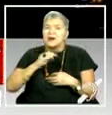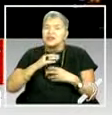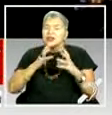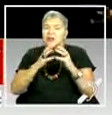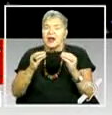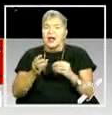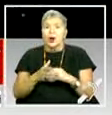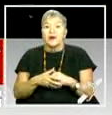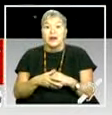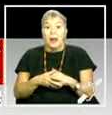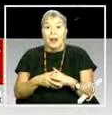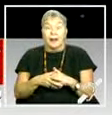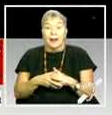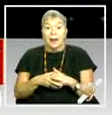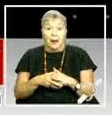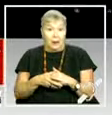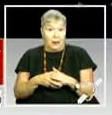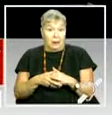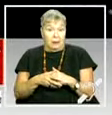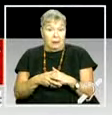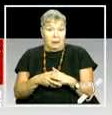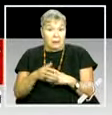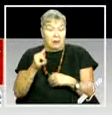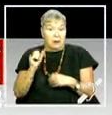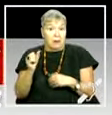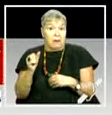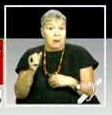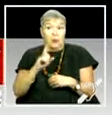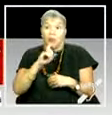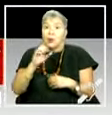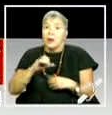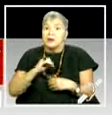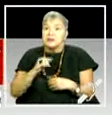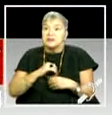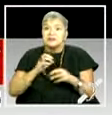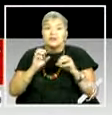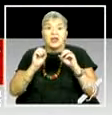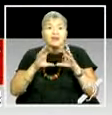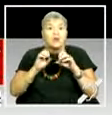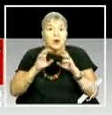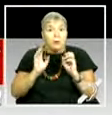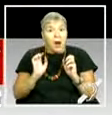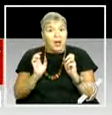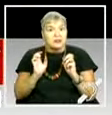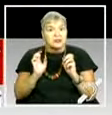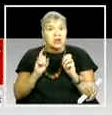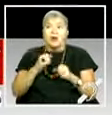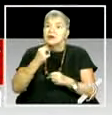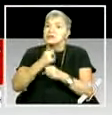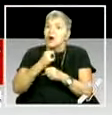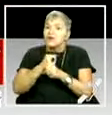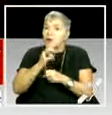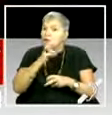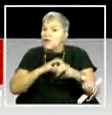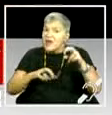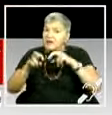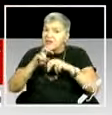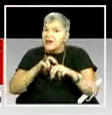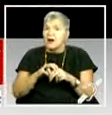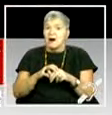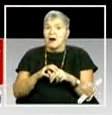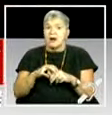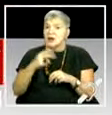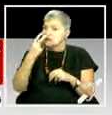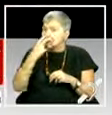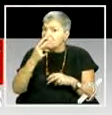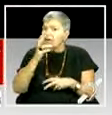Klaus Iohannis, că nu există informații și că au fost făcute verificări legate de faptul